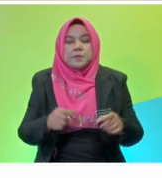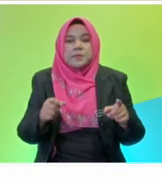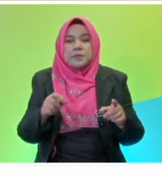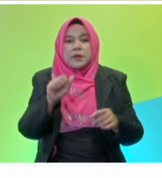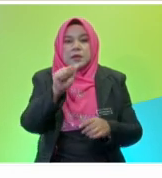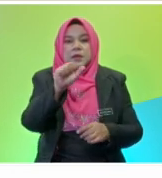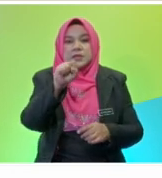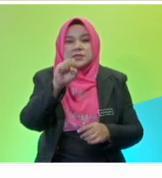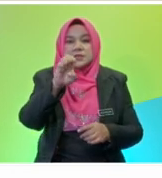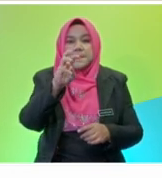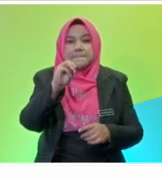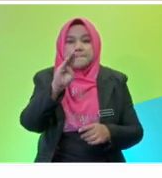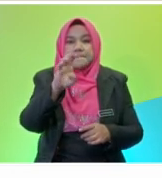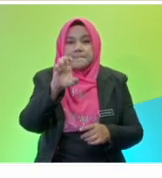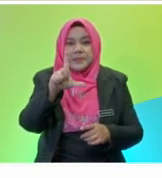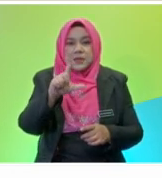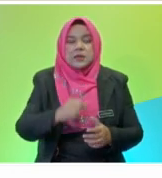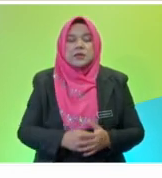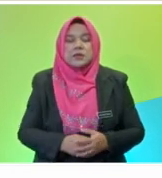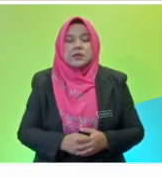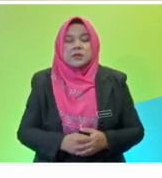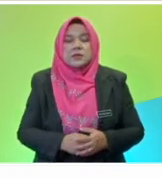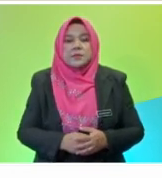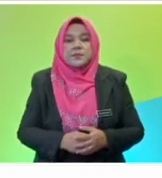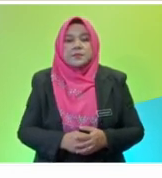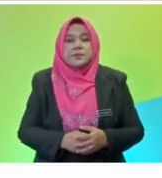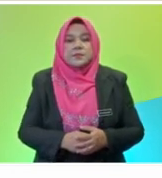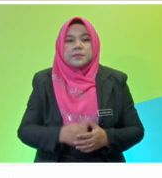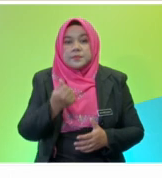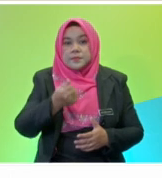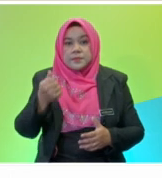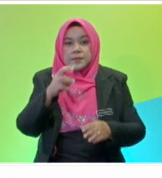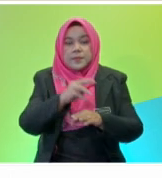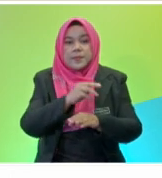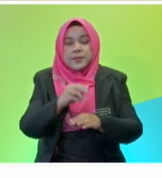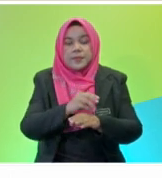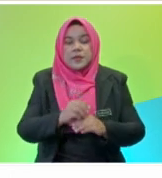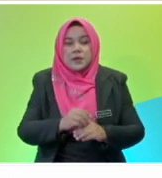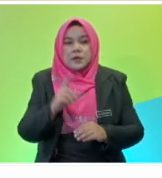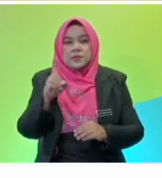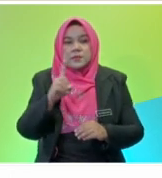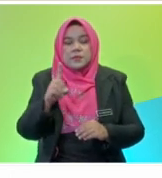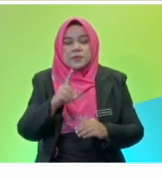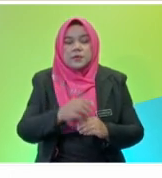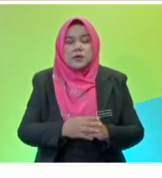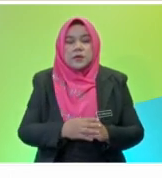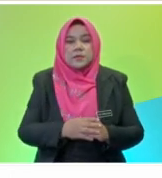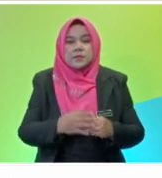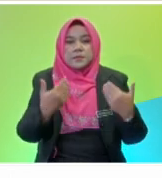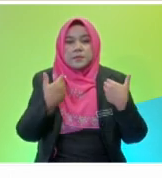hari ini kita pergi kepada alat musik di mana Saya tidak pembelajaran dia